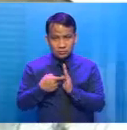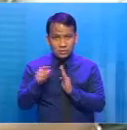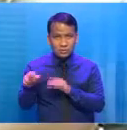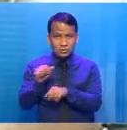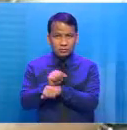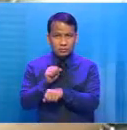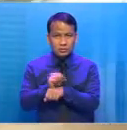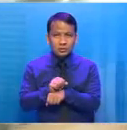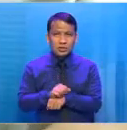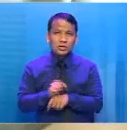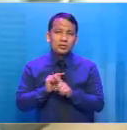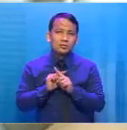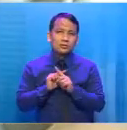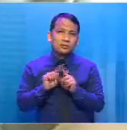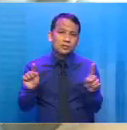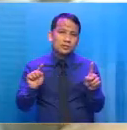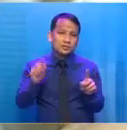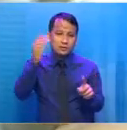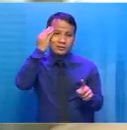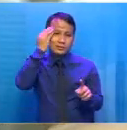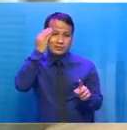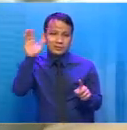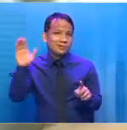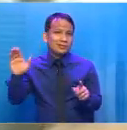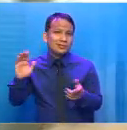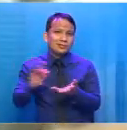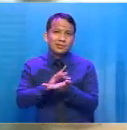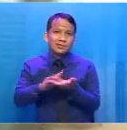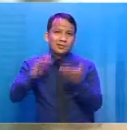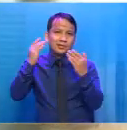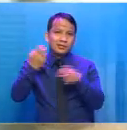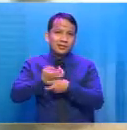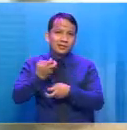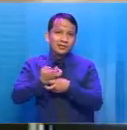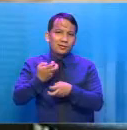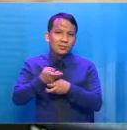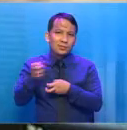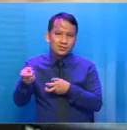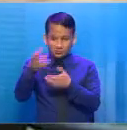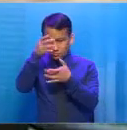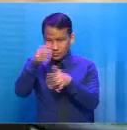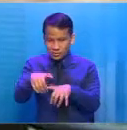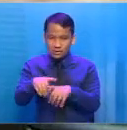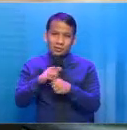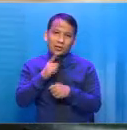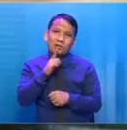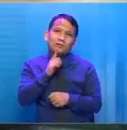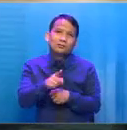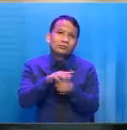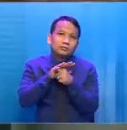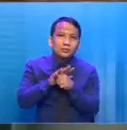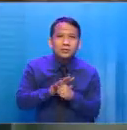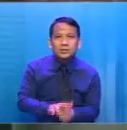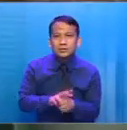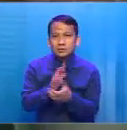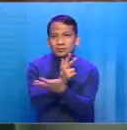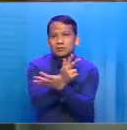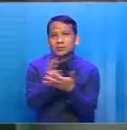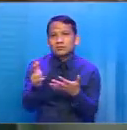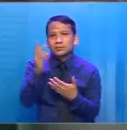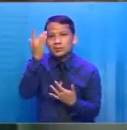trabaho. Lalo't hindi naman siya techie. Talagang na-stress ako. Tatlong linggo ako nagkasakit.